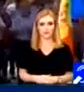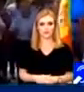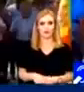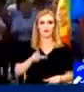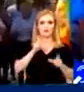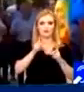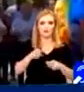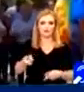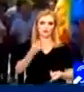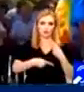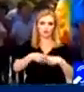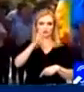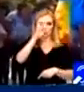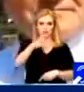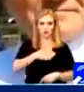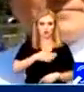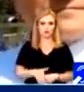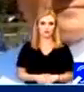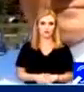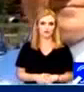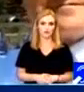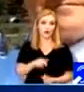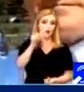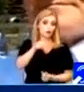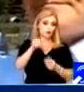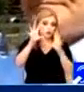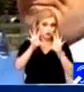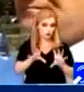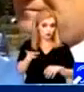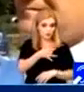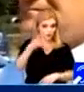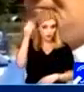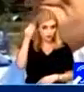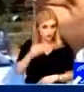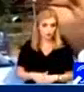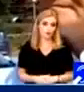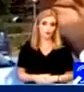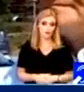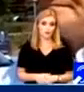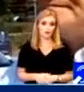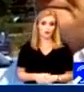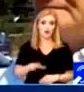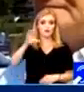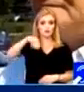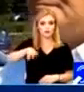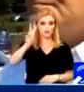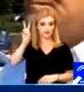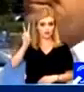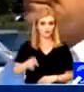Vrem țara înapoi! Potrivit Constituției Republicii Moldova, articolul